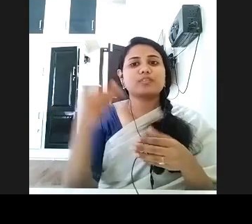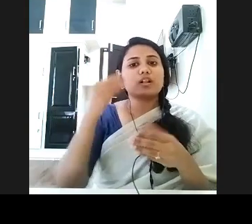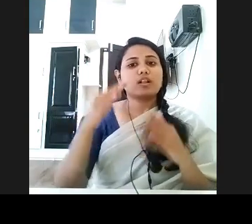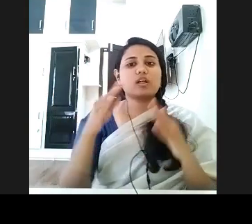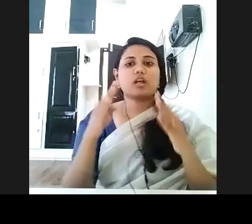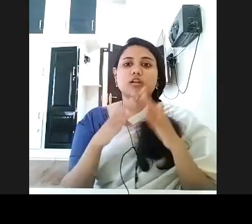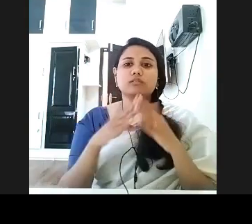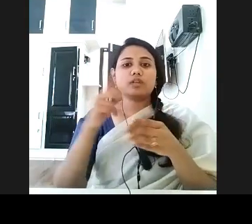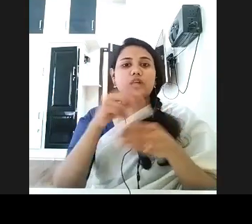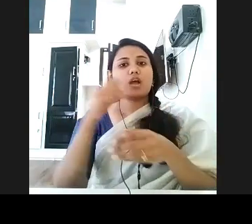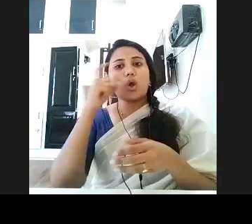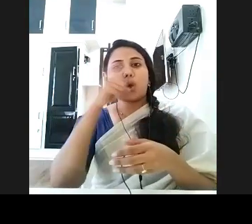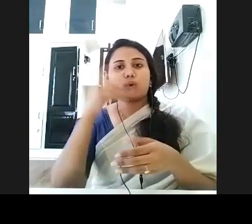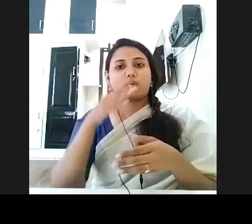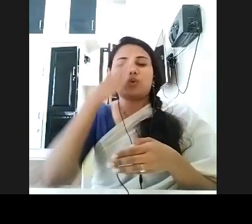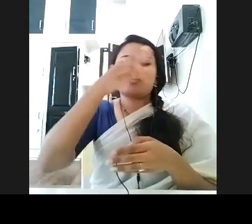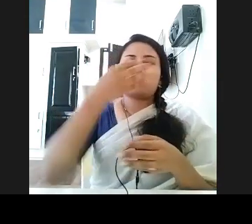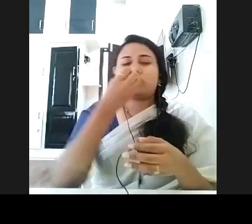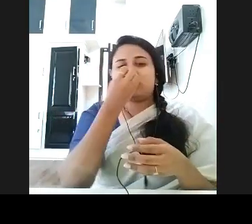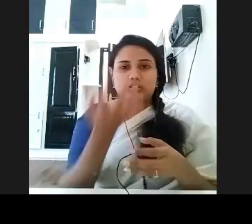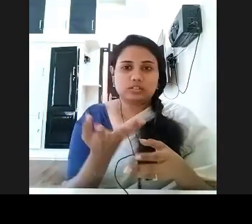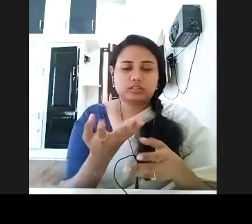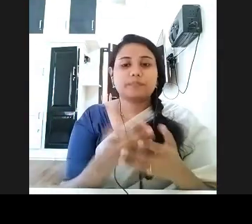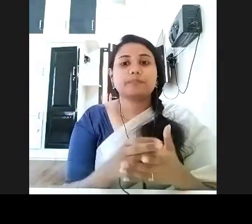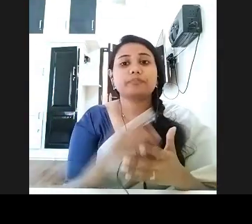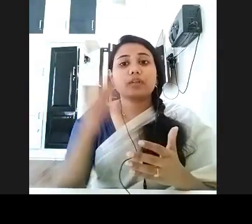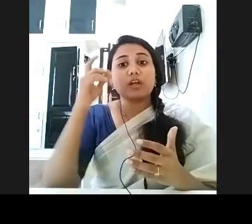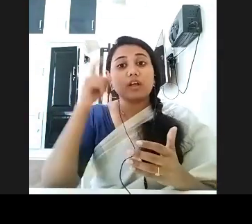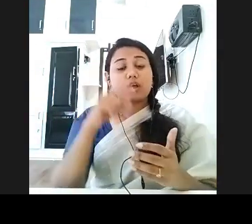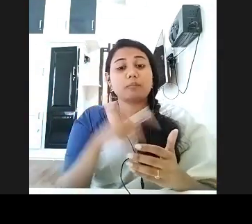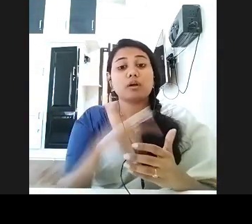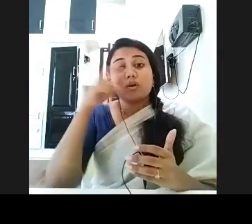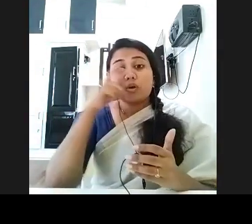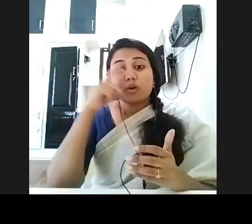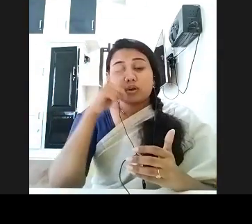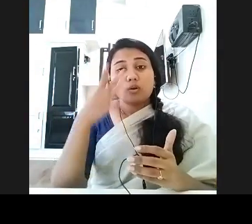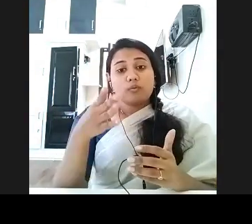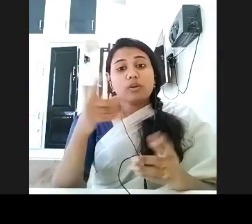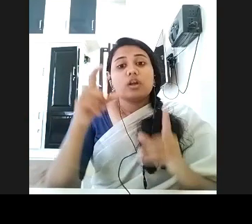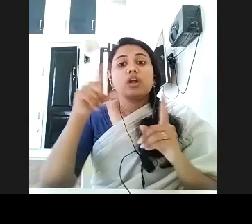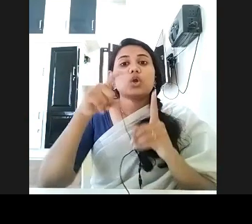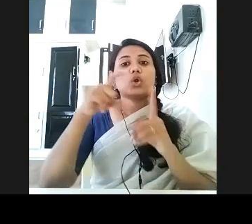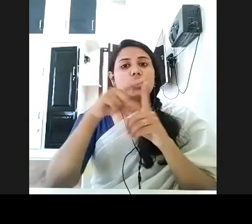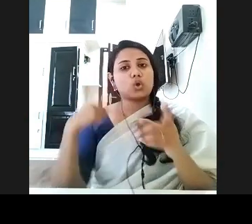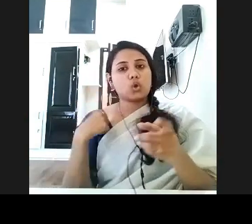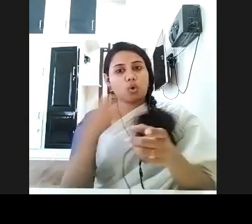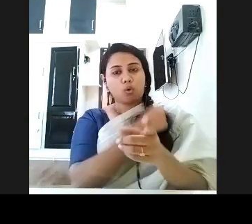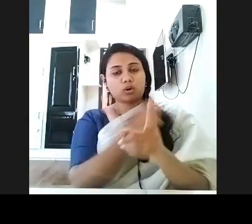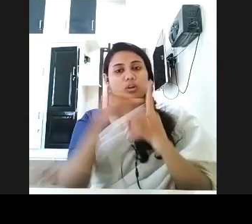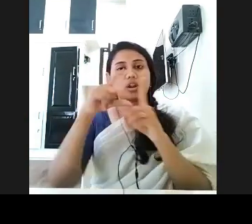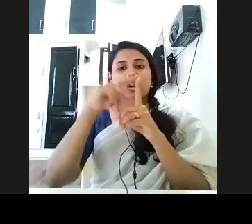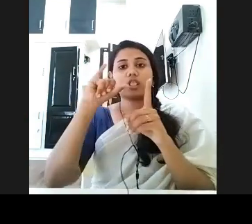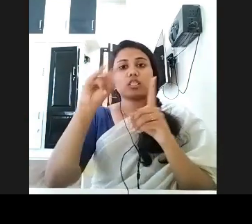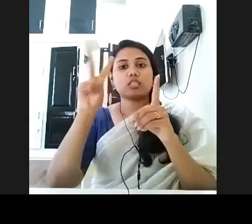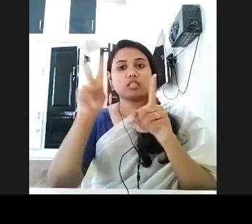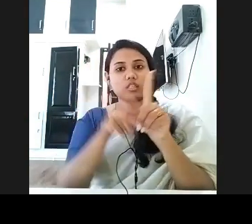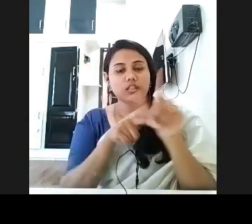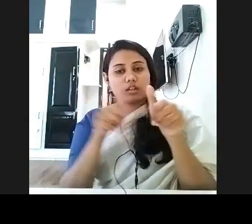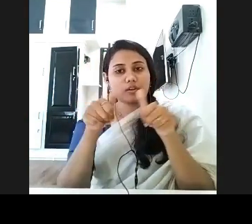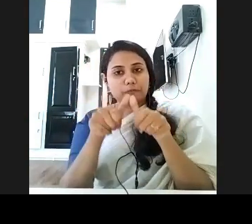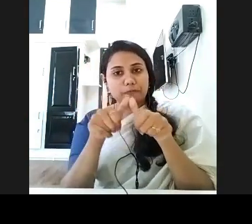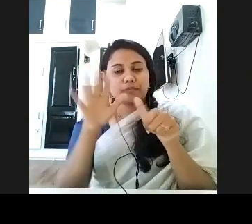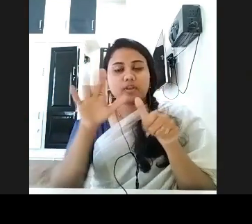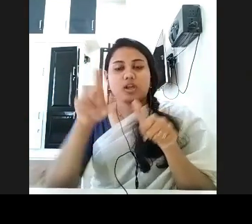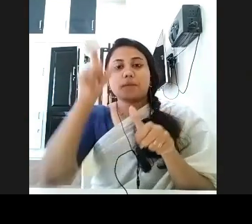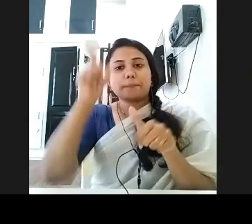എളുപ്പമായിട്ടുണ്ടാവുക. കാലിക്കറ്റിൽ വരുന്നതാണ് എളുപ്പം ഉണ്ടാവുക. സോ കാലിക്കറ്റിലാണെങ്കിൽ ഇവിടെ ഡോക്ടർ ദിവ്യ പച്ചാത്ത് പറഞ്ഞ് ക്ലിനിക്കൽ ജനറ്റിസിസ്റ്റ്